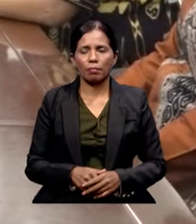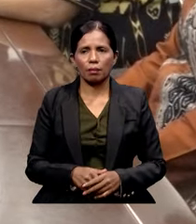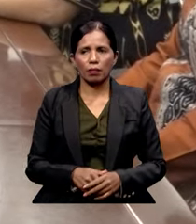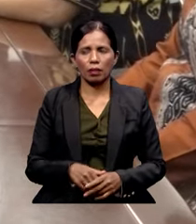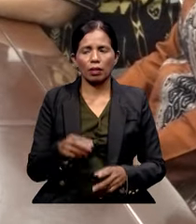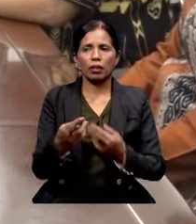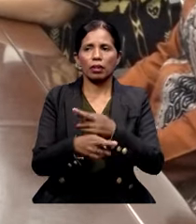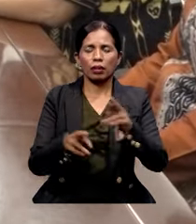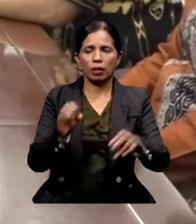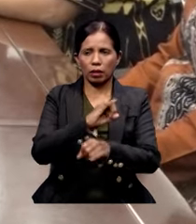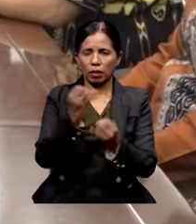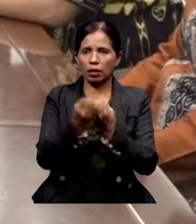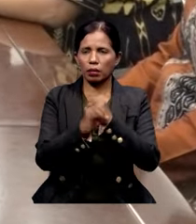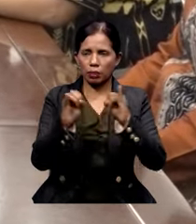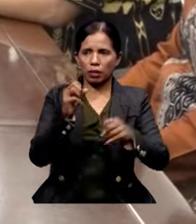restan